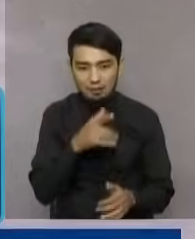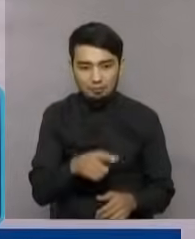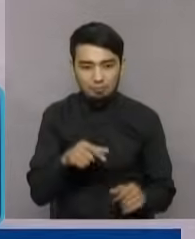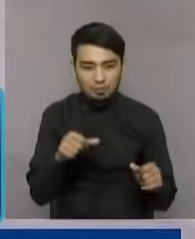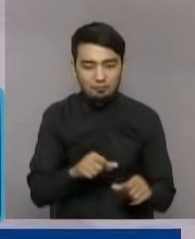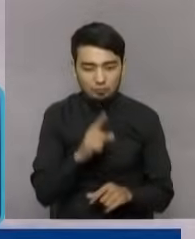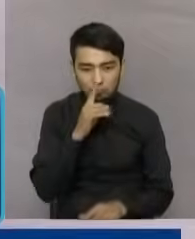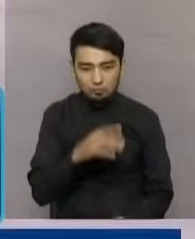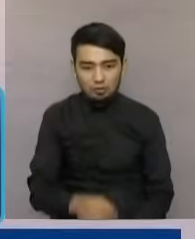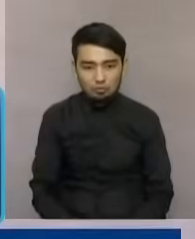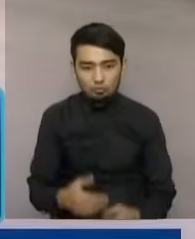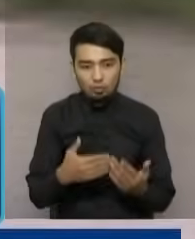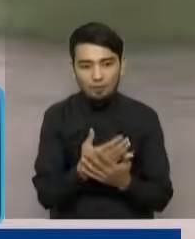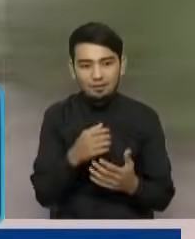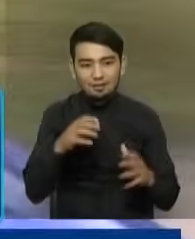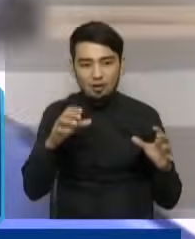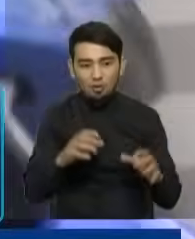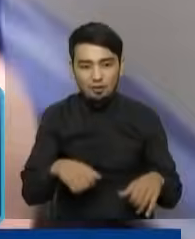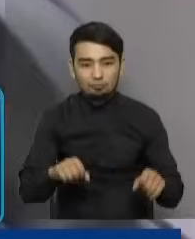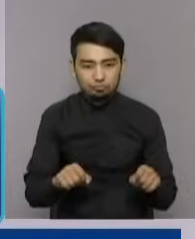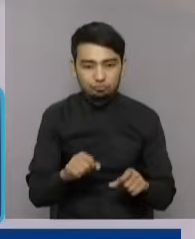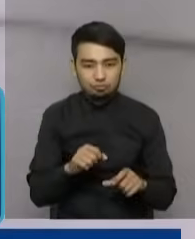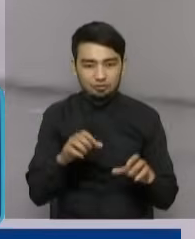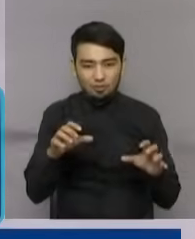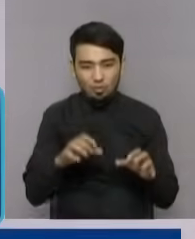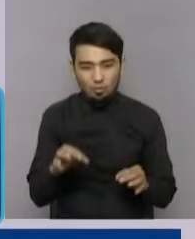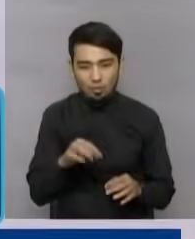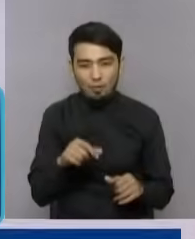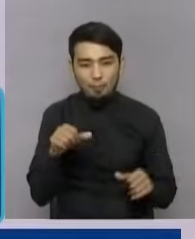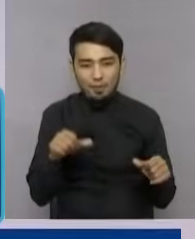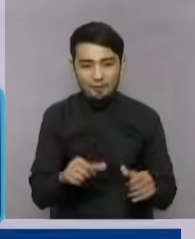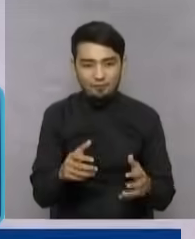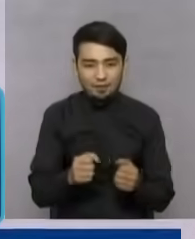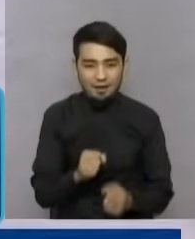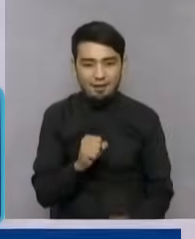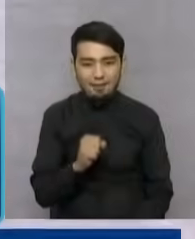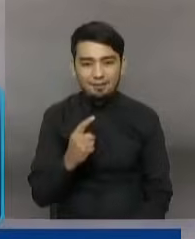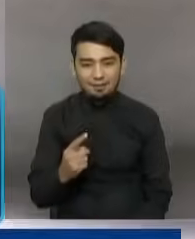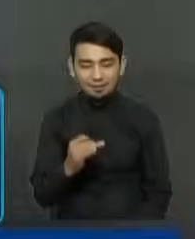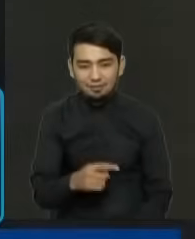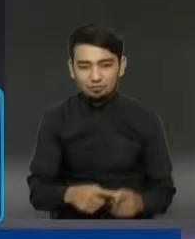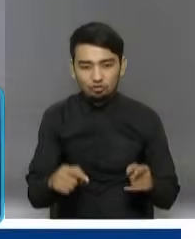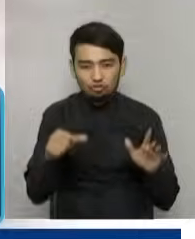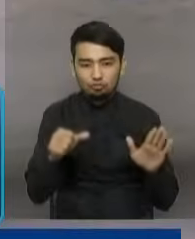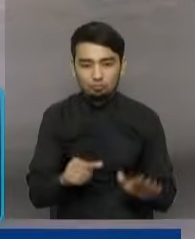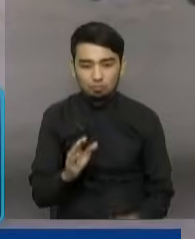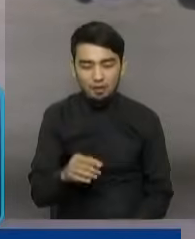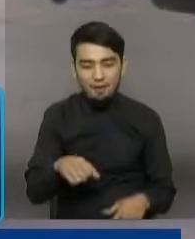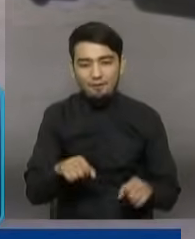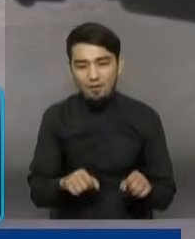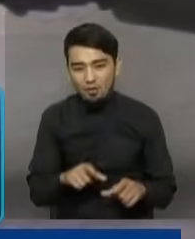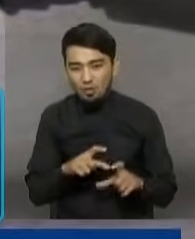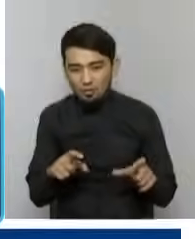Согласно новому закону, водителям мопедов нужно будет получить права категории А1. На это дают полгода. При этом водителям,